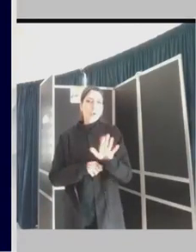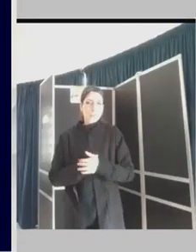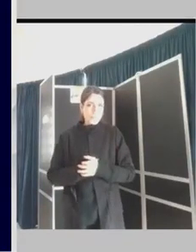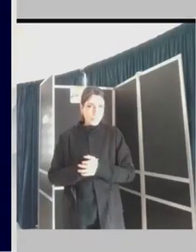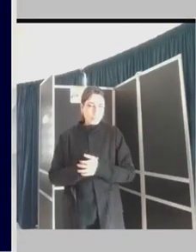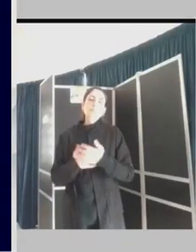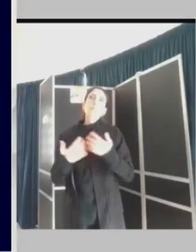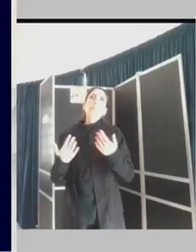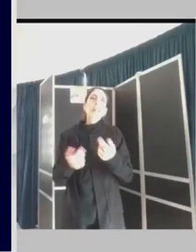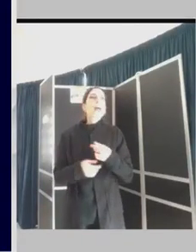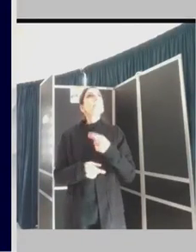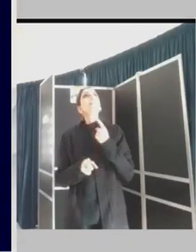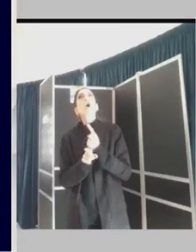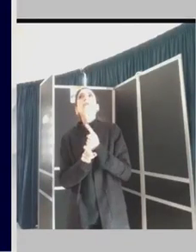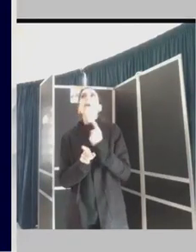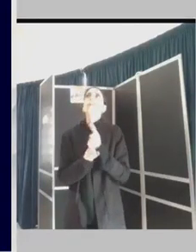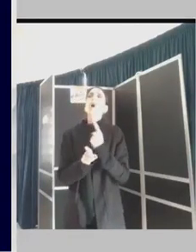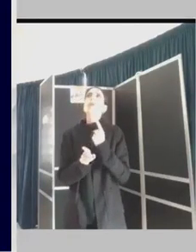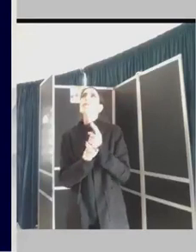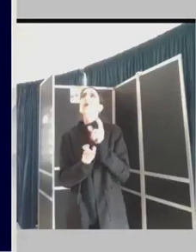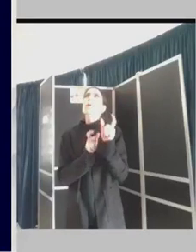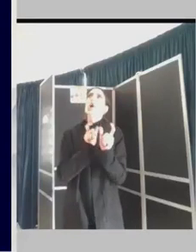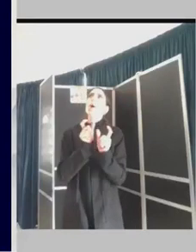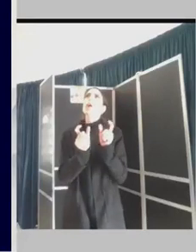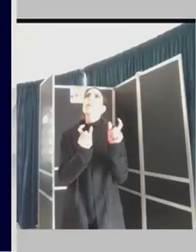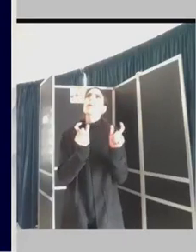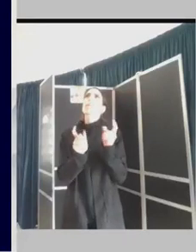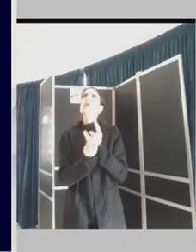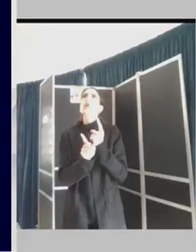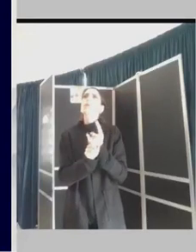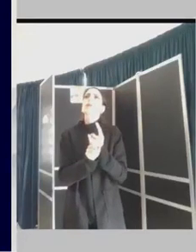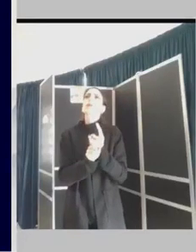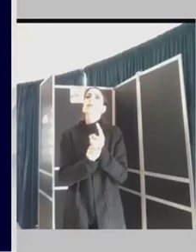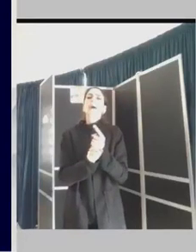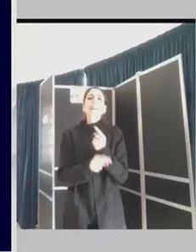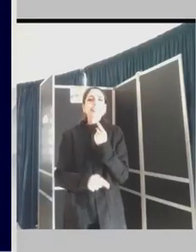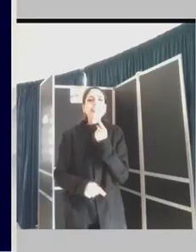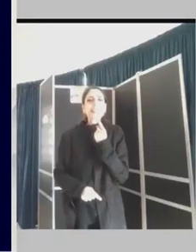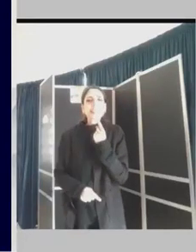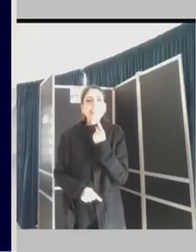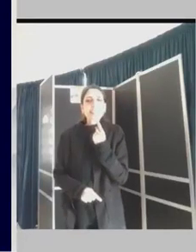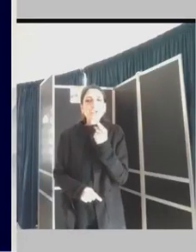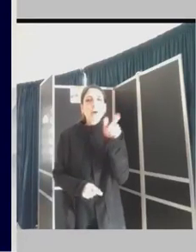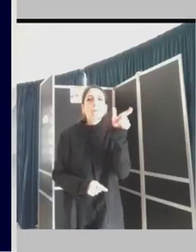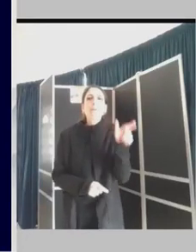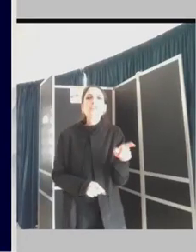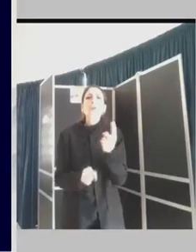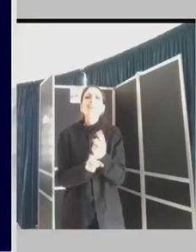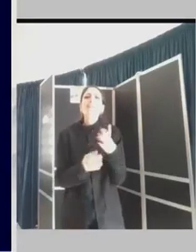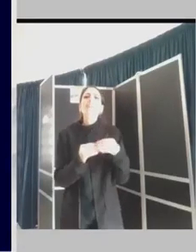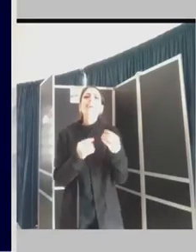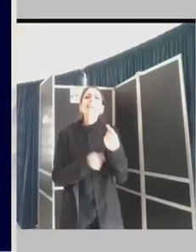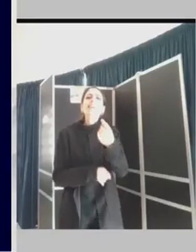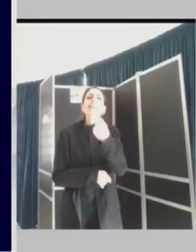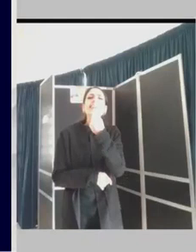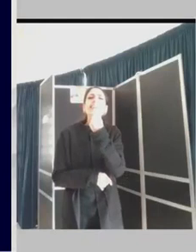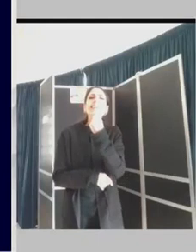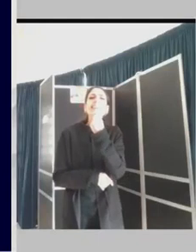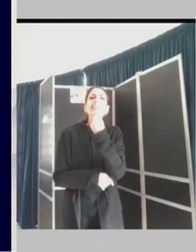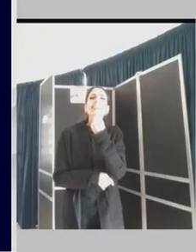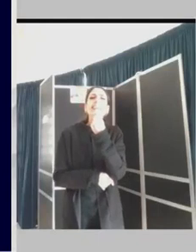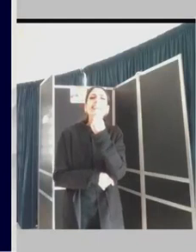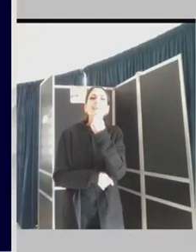Bisognerebbe, però non si capisce mai chi è che bisognerebbe, chi bisognerebbe che facesse queste cose, cioè il punto di partenza, chi